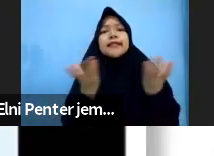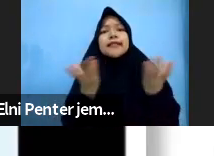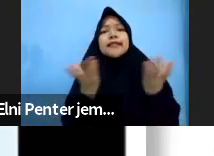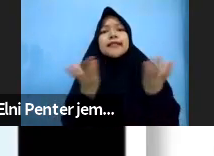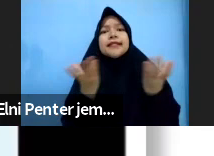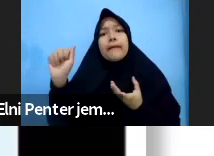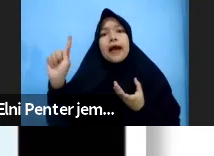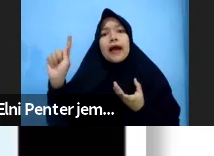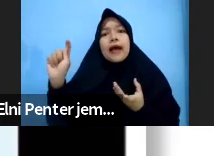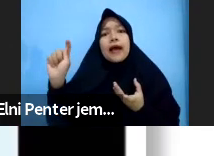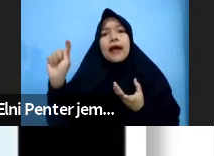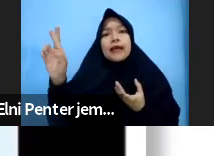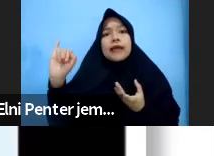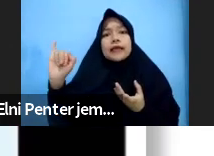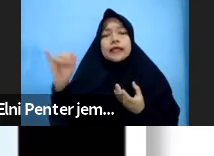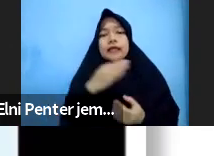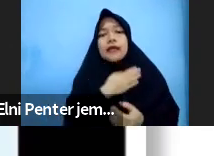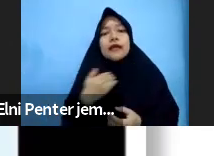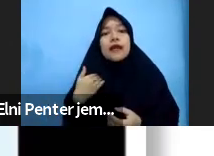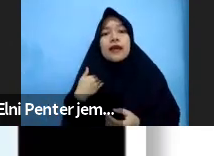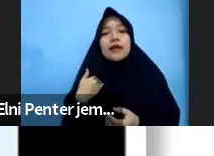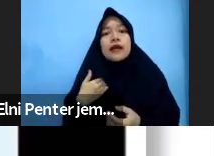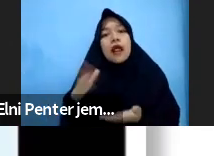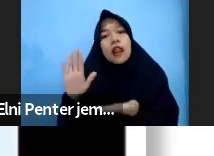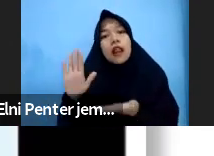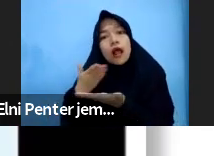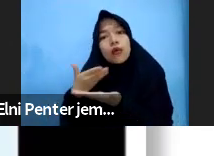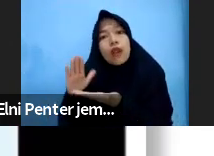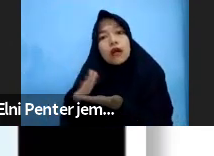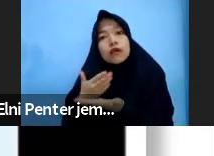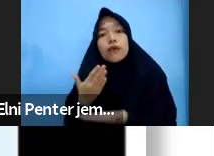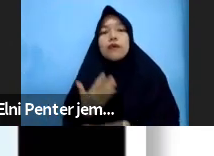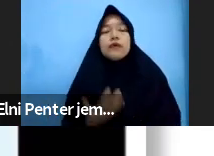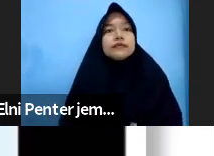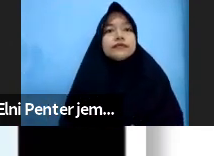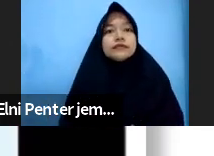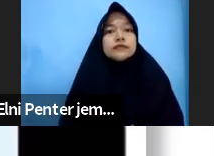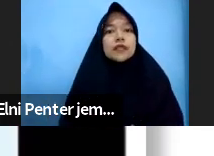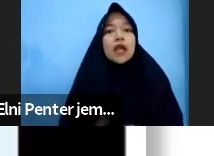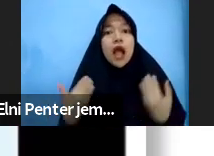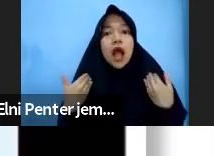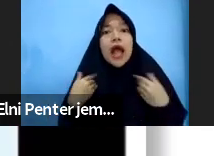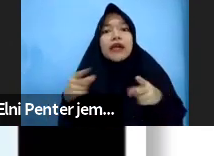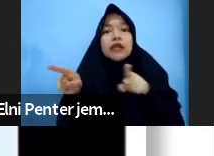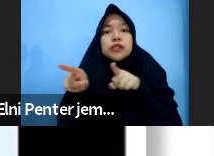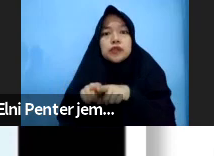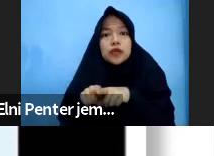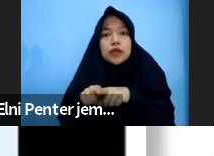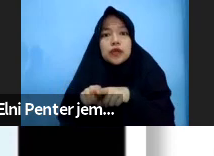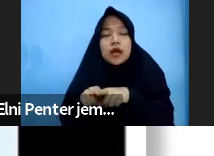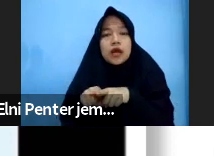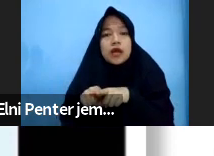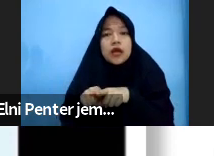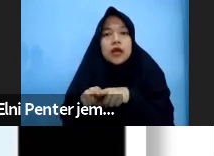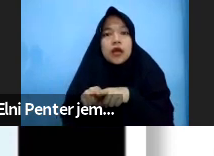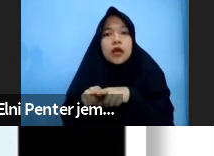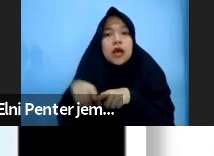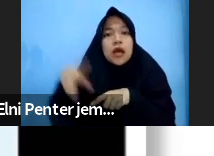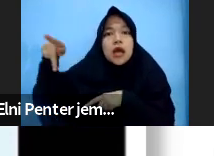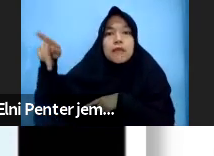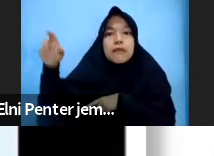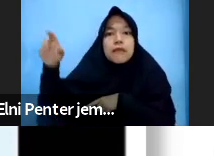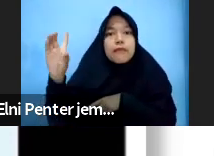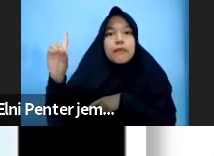tapi ada yang lebih penting Dimana ada tempat podcast Nyana podcast ini Bapak Ibu nanti